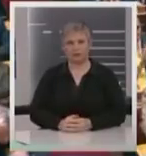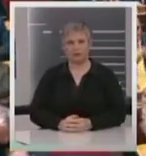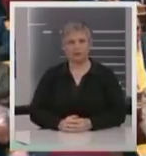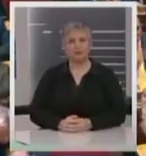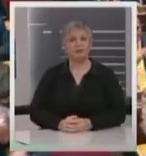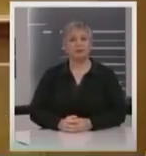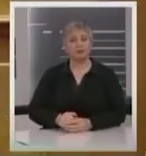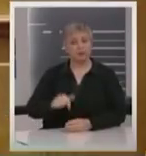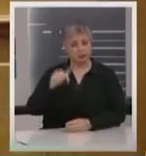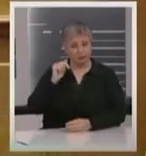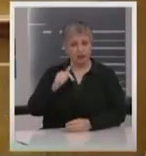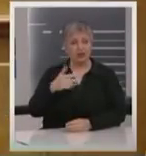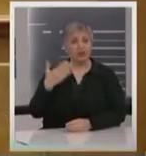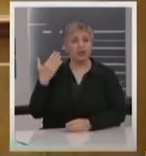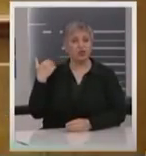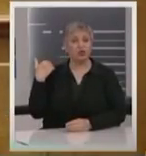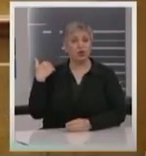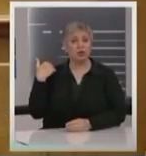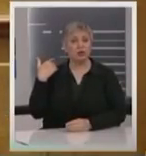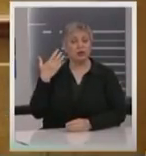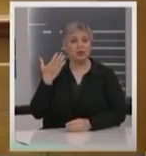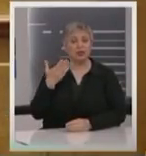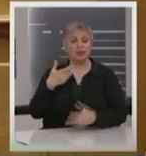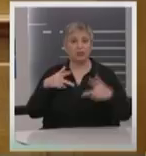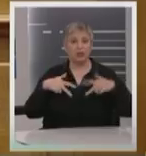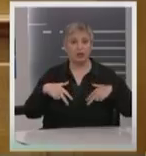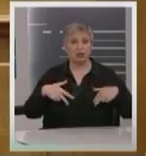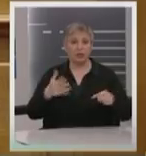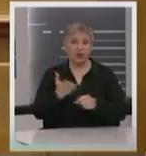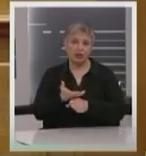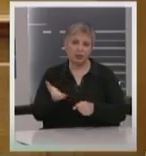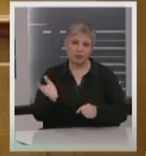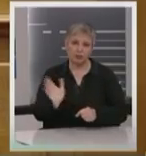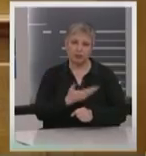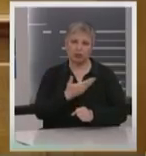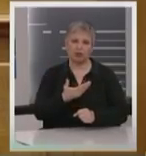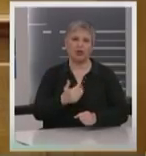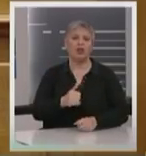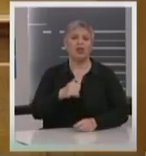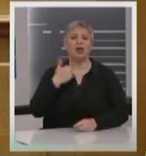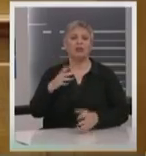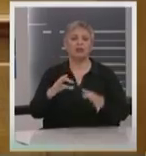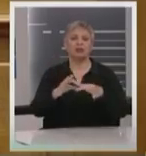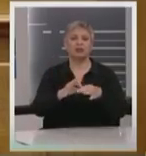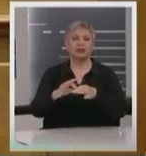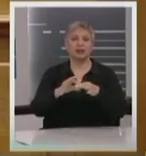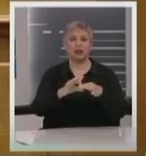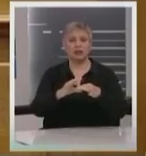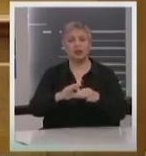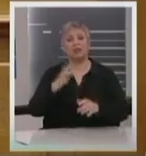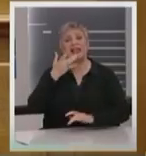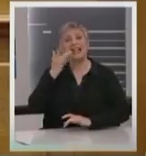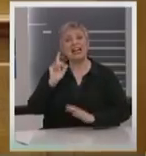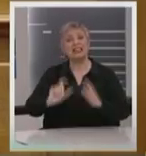Και ρίξατε την προηγούμενη κυβέρνηση σε αγαστή συνεργασία με τη Χρυσή